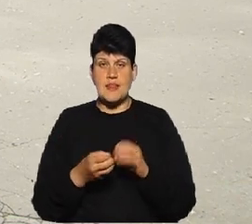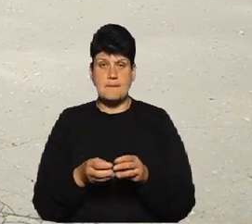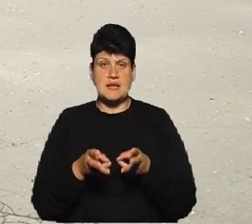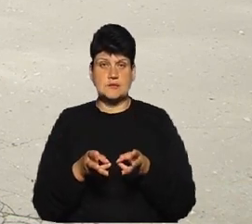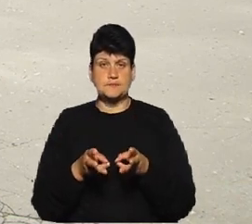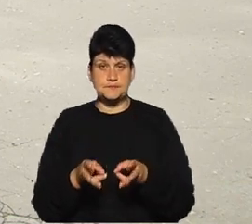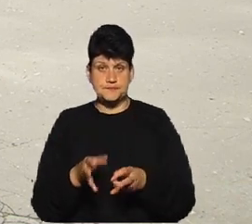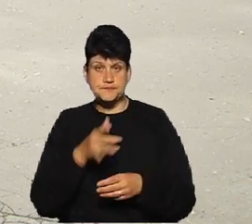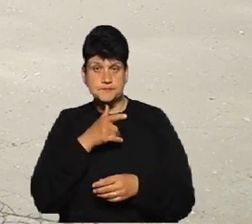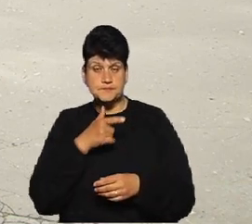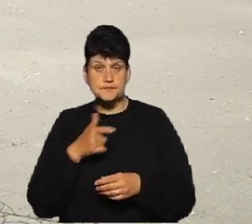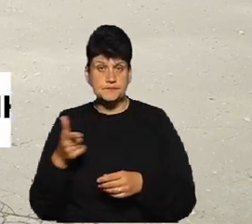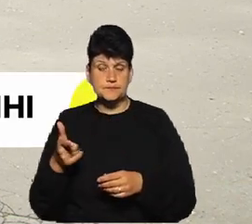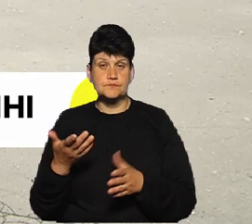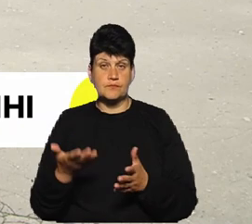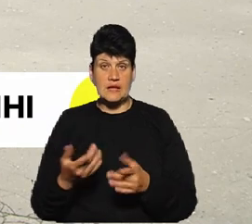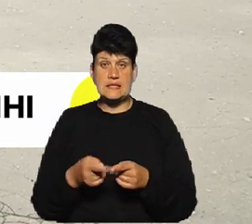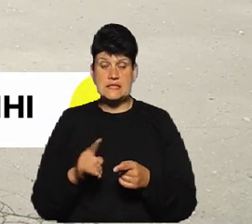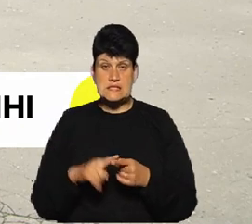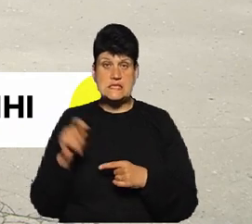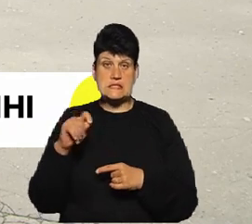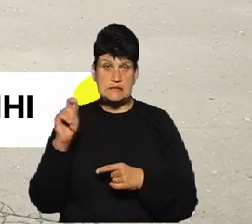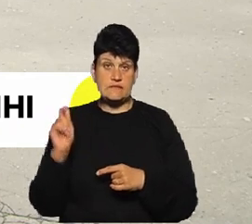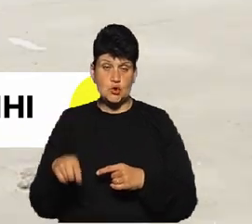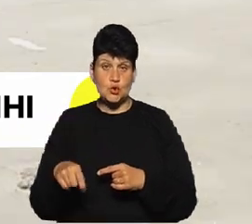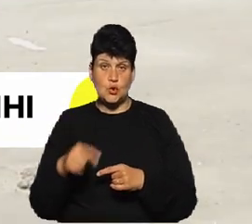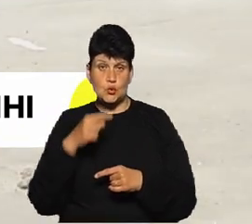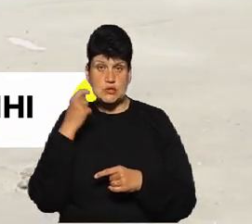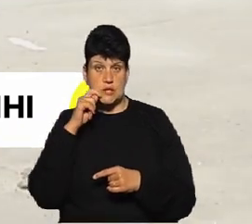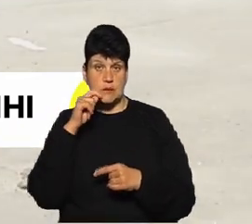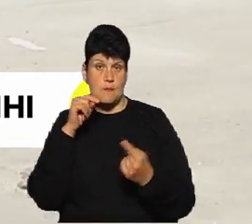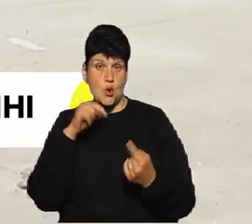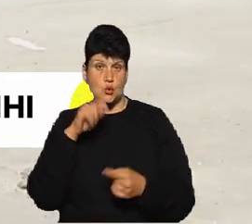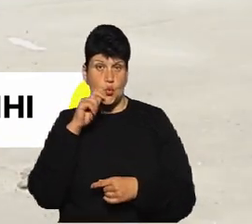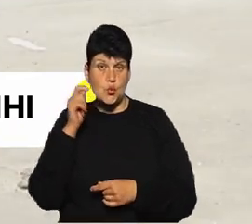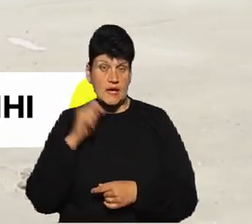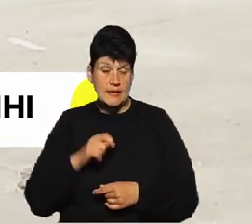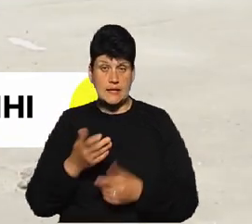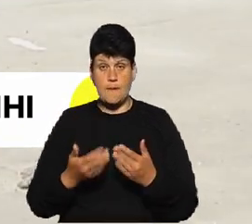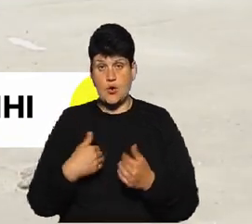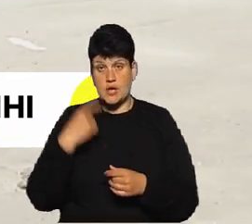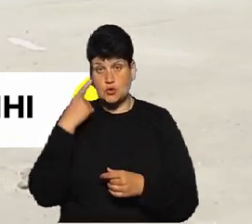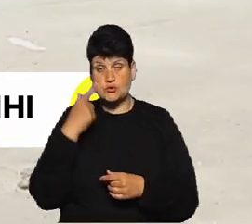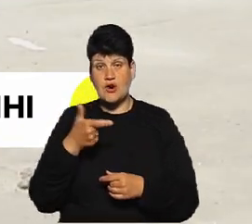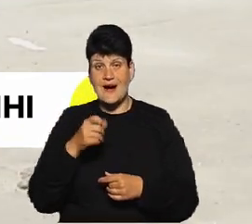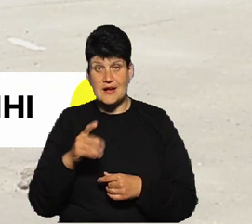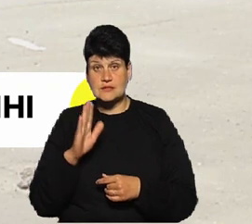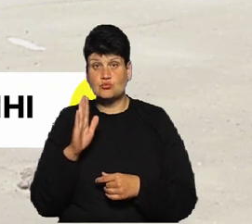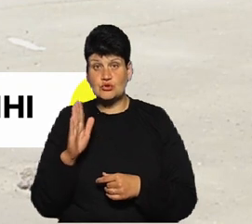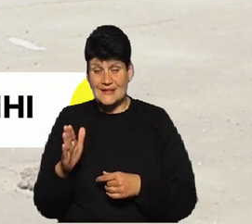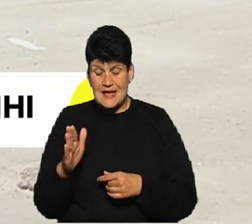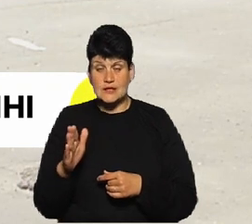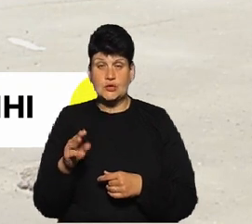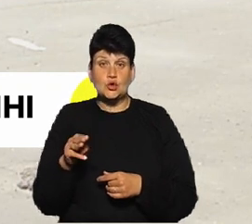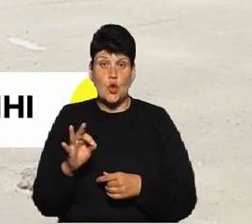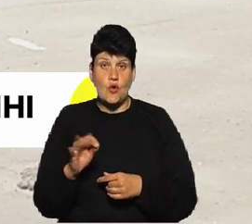Це зумовлено війною Росії проти України. Моя думка, якщо навіть газ буде, постачання газу, то